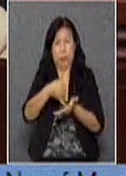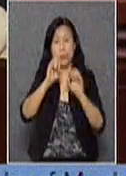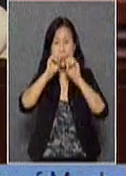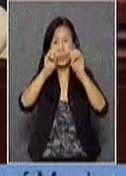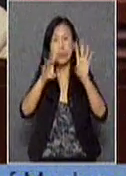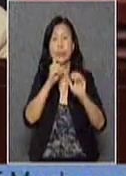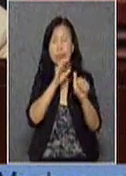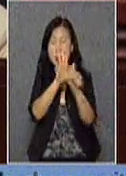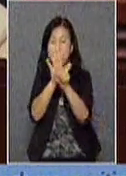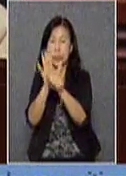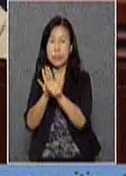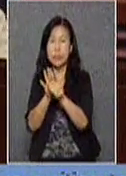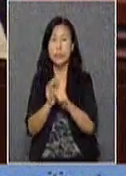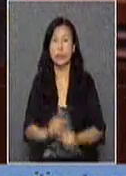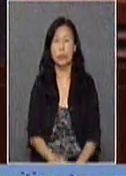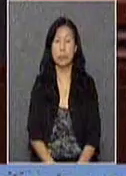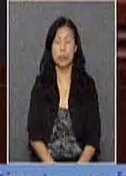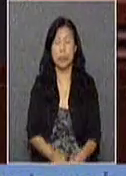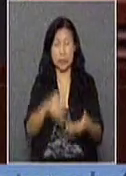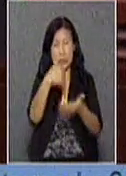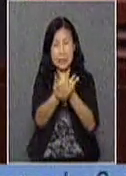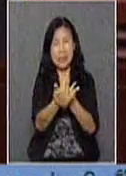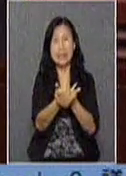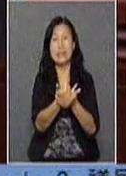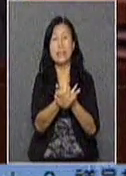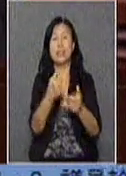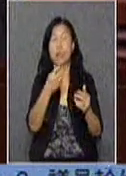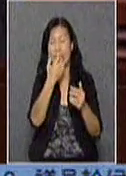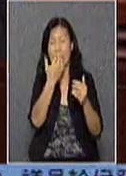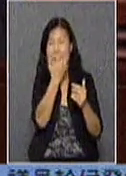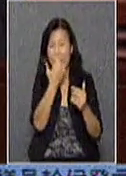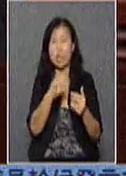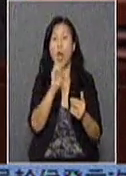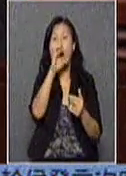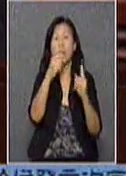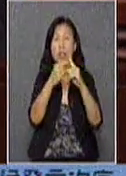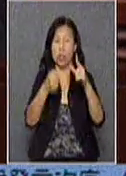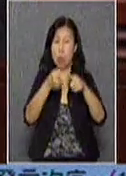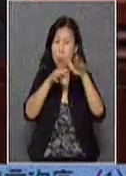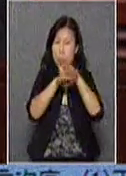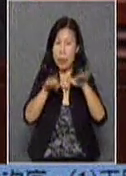為我們的死難的家屬，為香港人說一句公道說話。昨